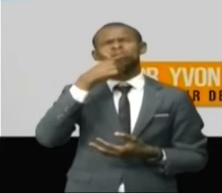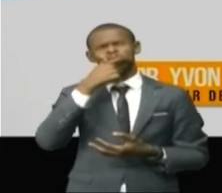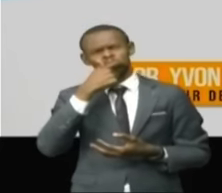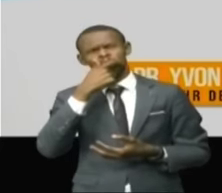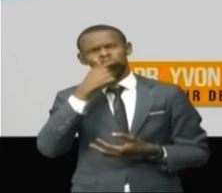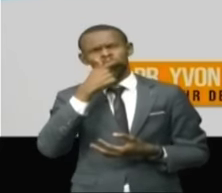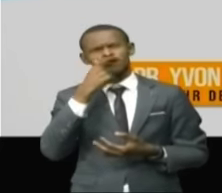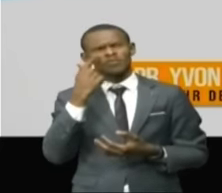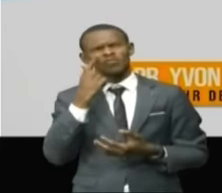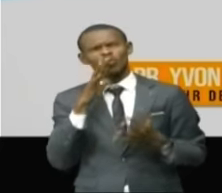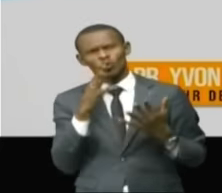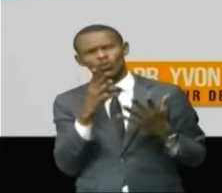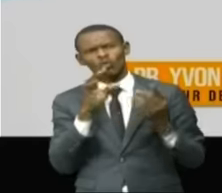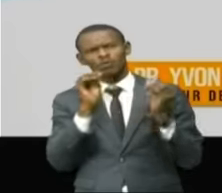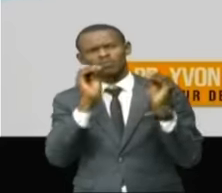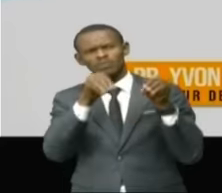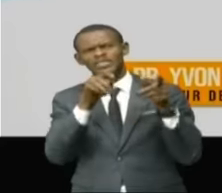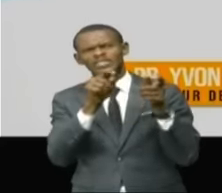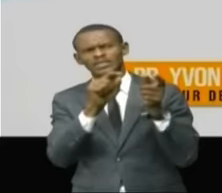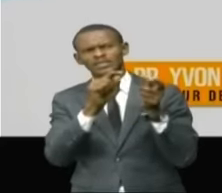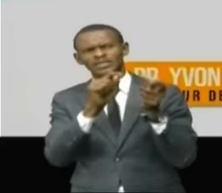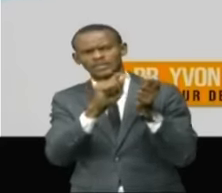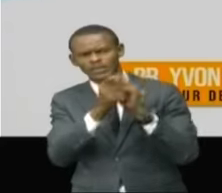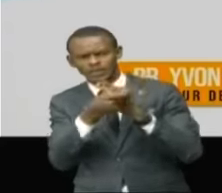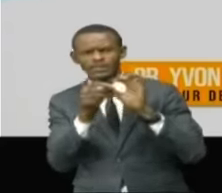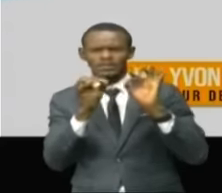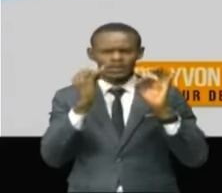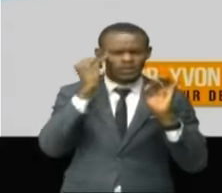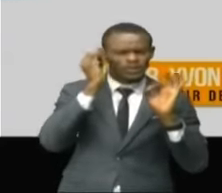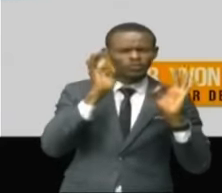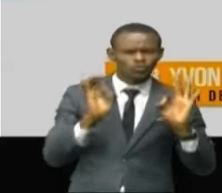des réformes en nous inscrivant dans les